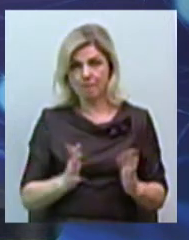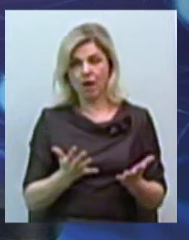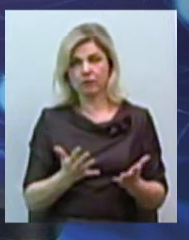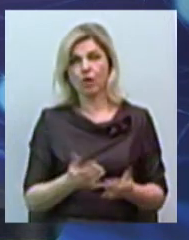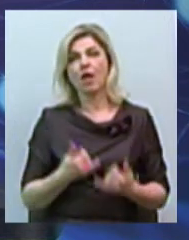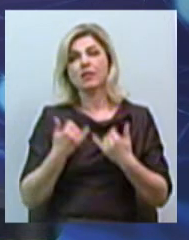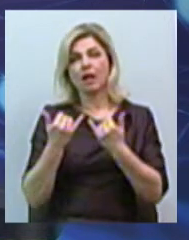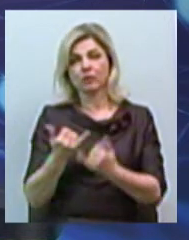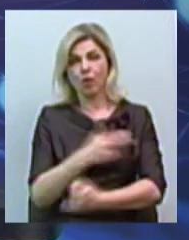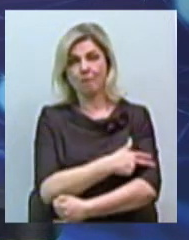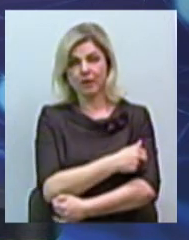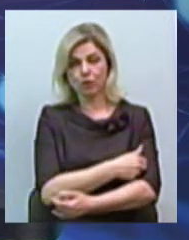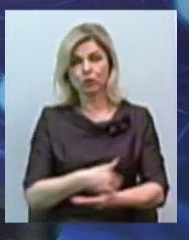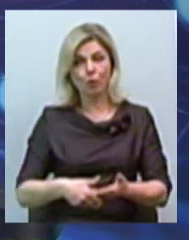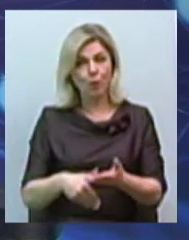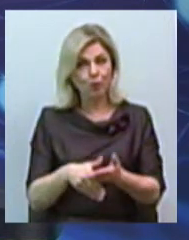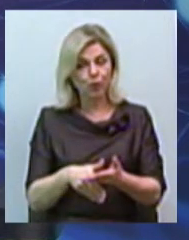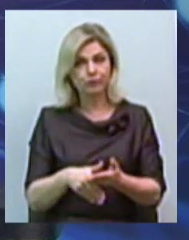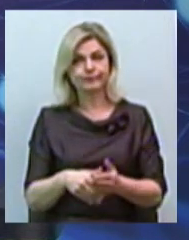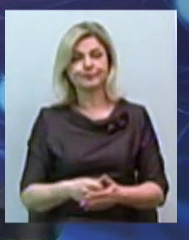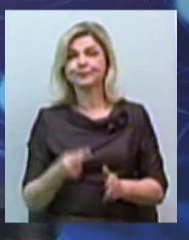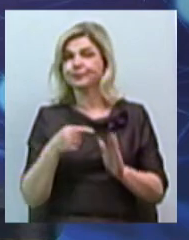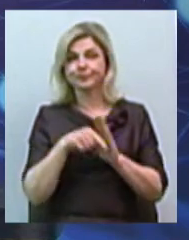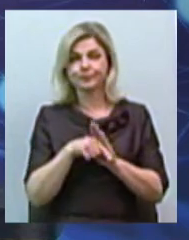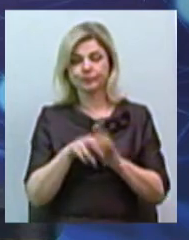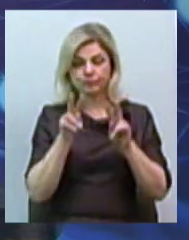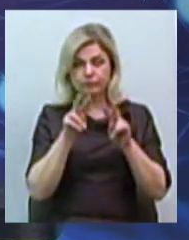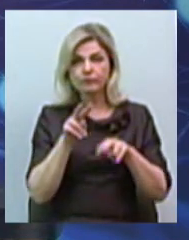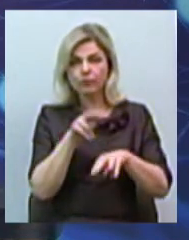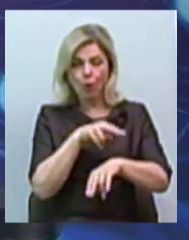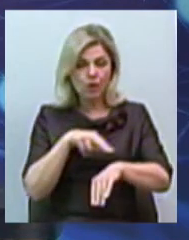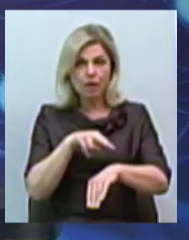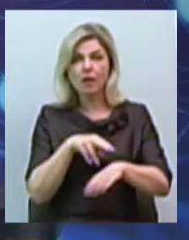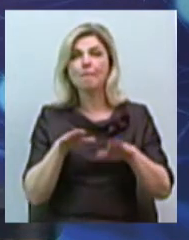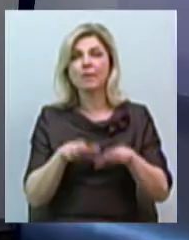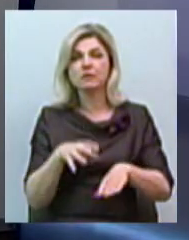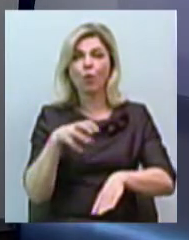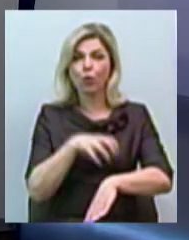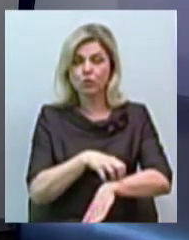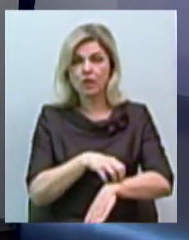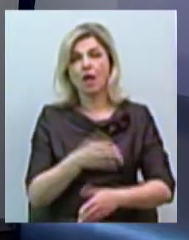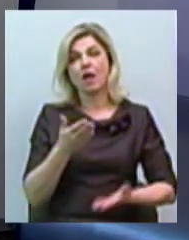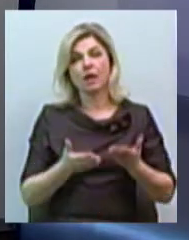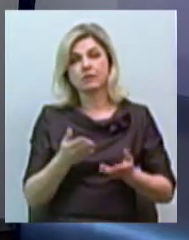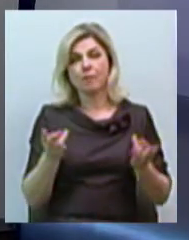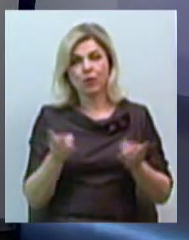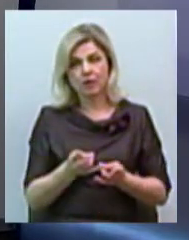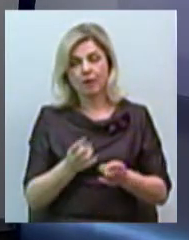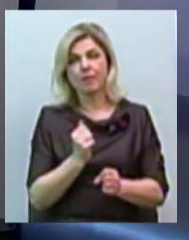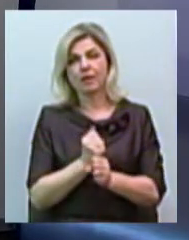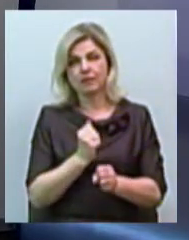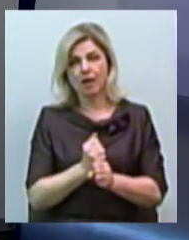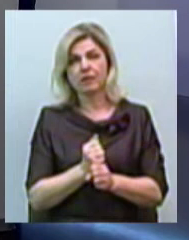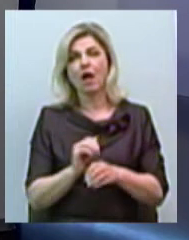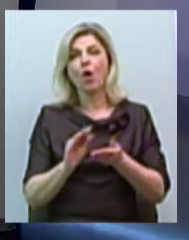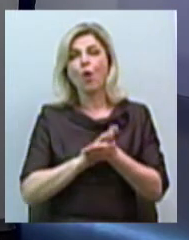надають медичну допомогу, тобто оглядають місце укусу, за потреби проводять